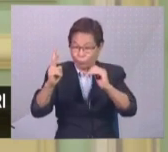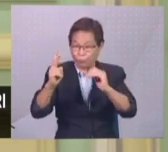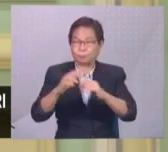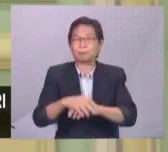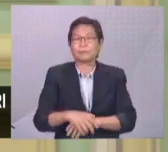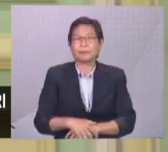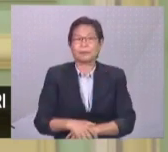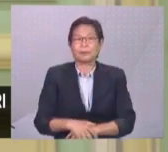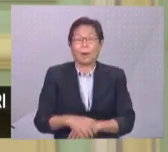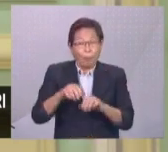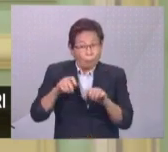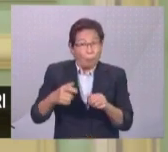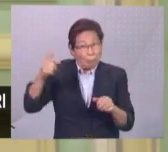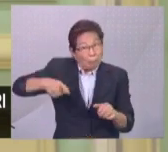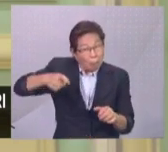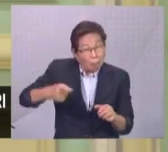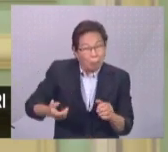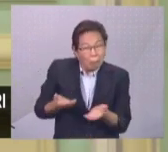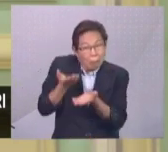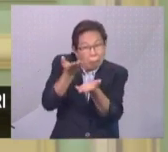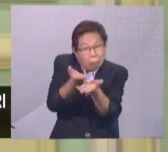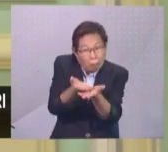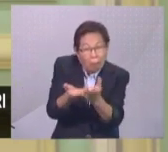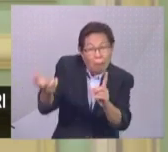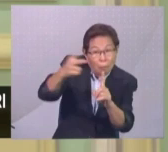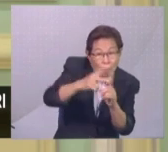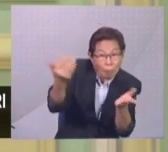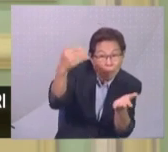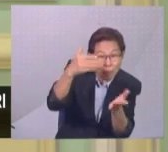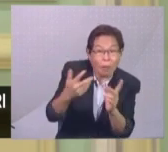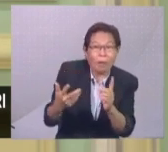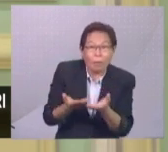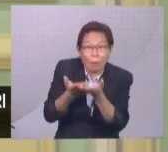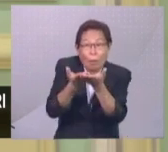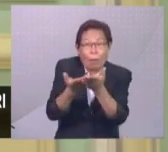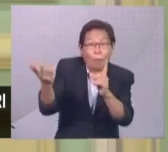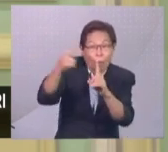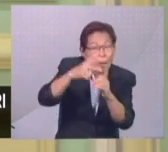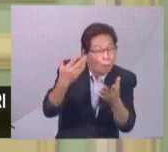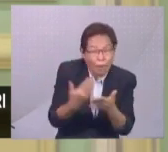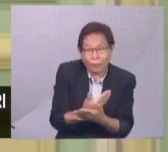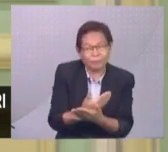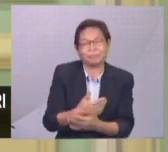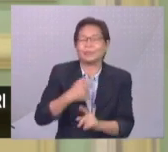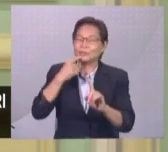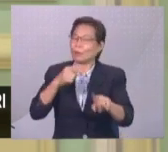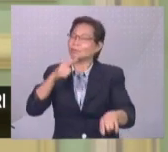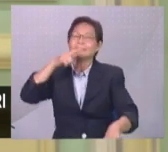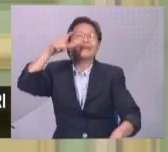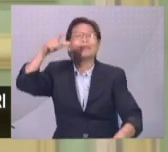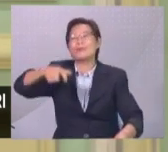tahap2 perlu mengemukakan smule permohonan baru jawaban saya ya elah tidak perlu